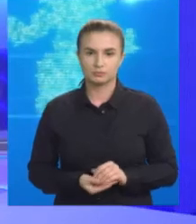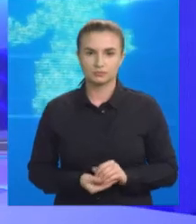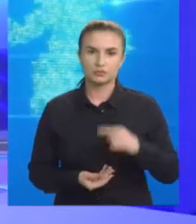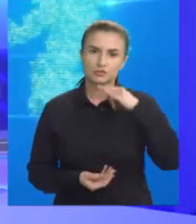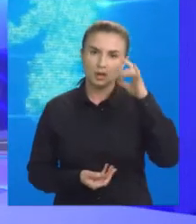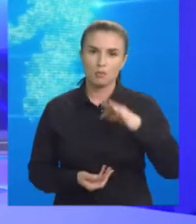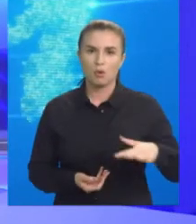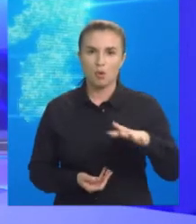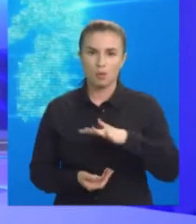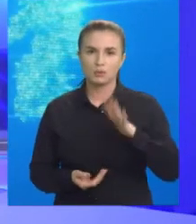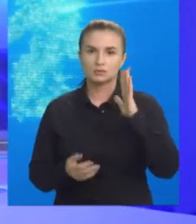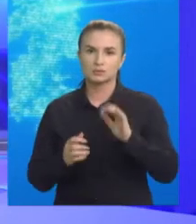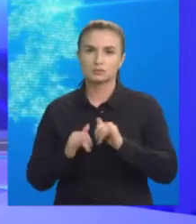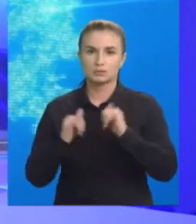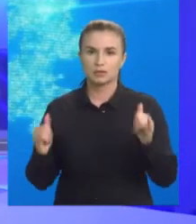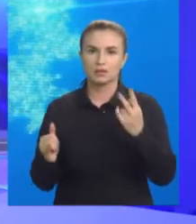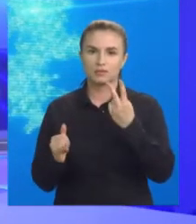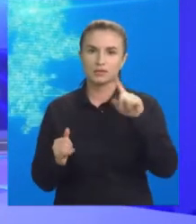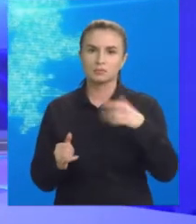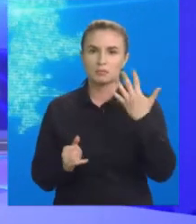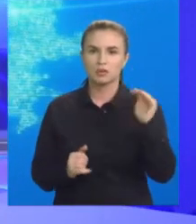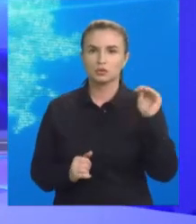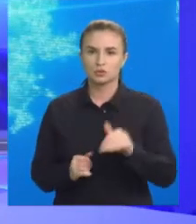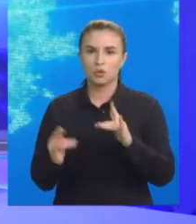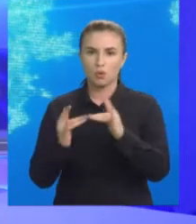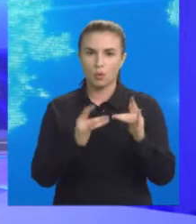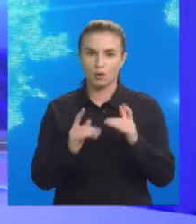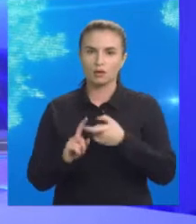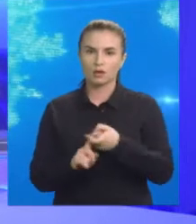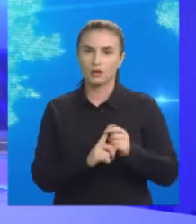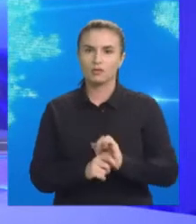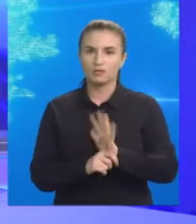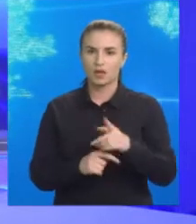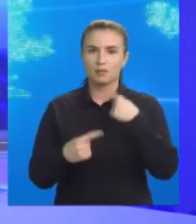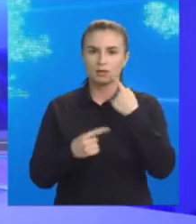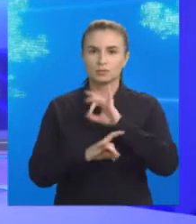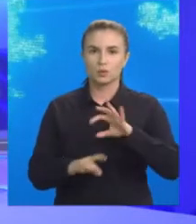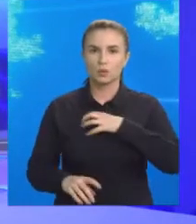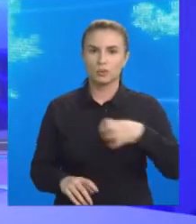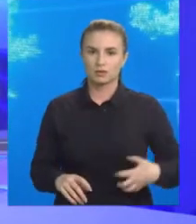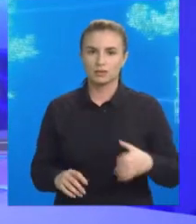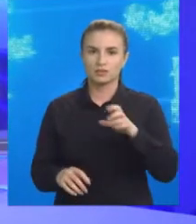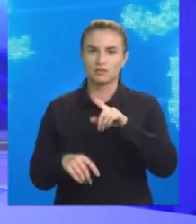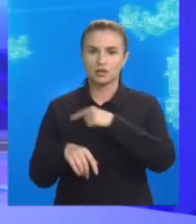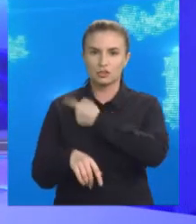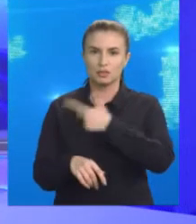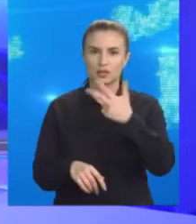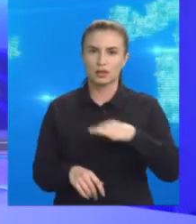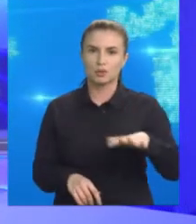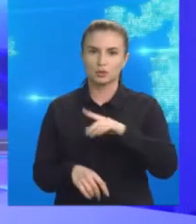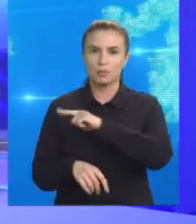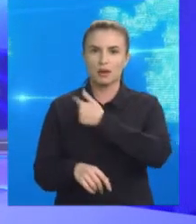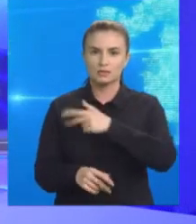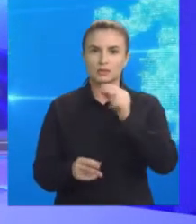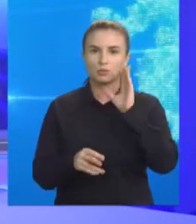В Челябинской области развернут 2500 коек для пациентов с коронавирусом. Об этом заявил губернатор Алексей Текслер в разговоре с врачами 3-й областной больницы, где будут лечить